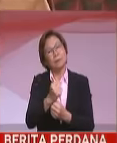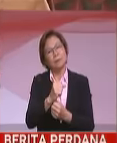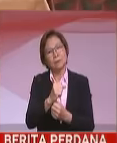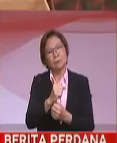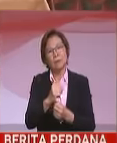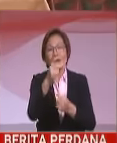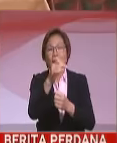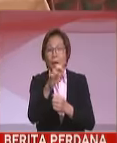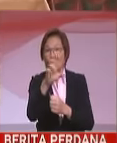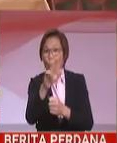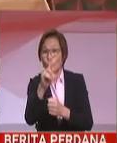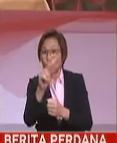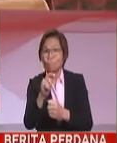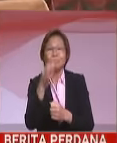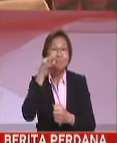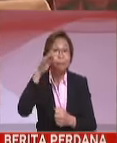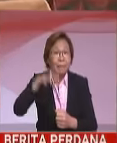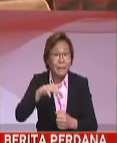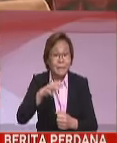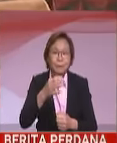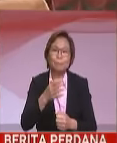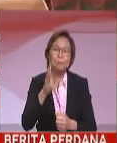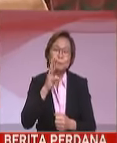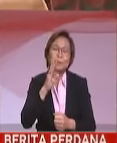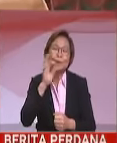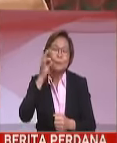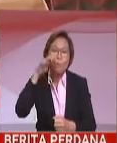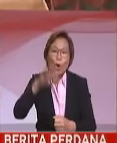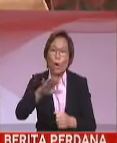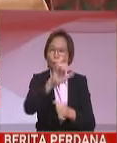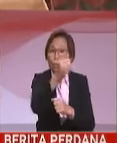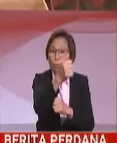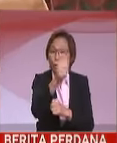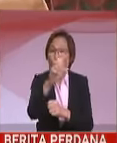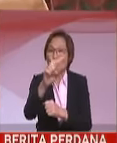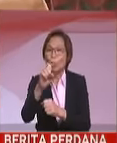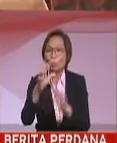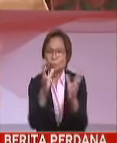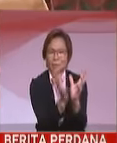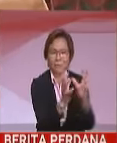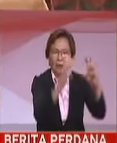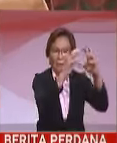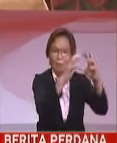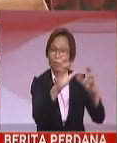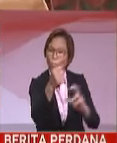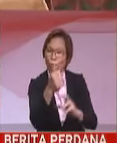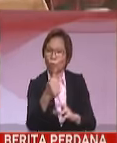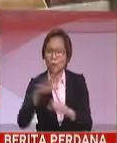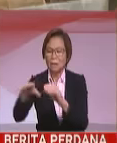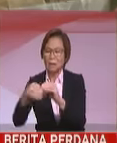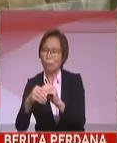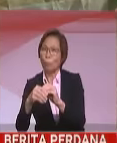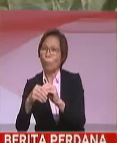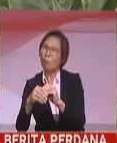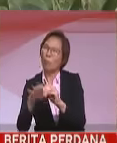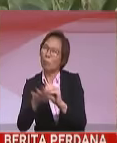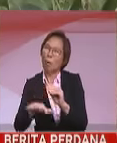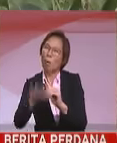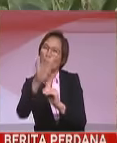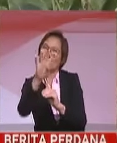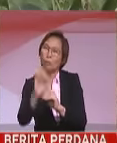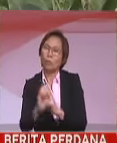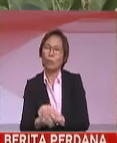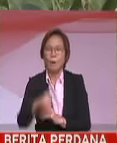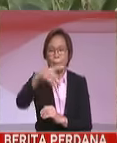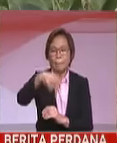kelulut sarang dia tu 10 sarang. Campur yang kita orang punya dekat 40 lah. Dalam pada